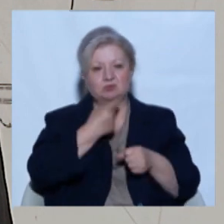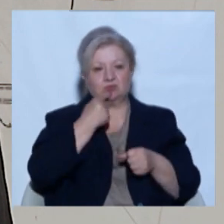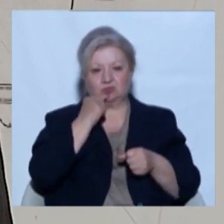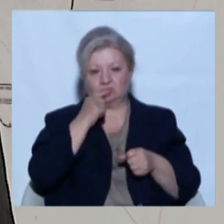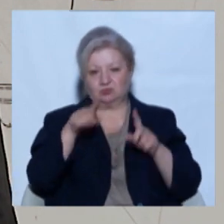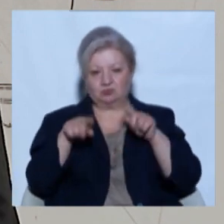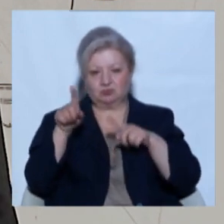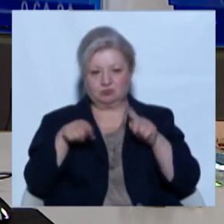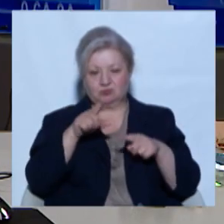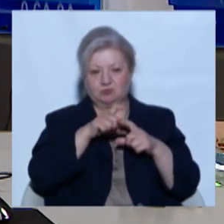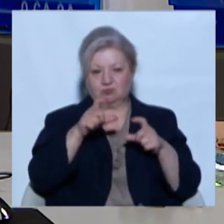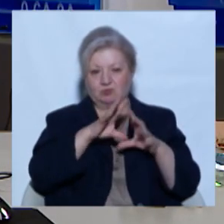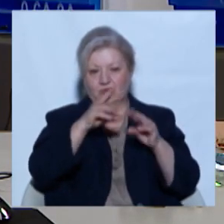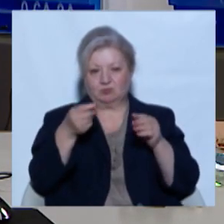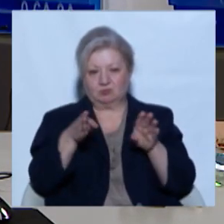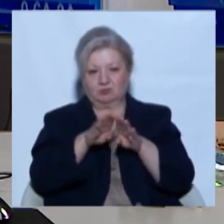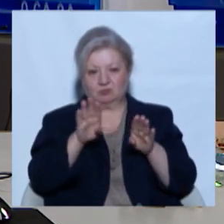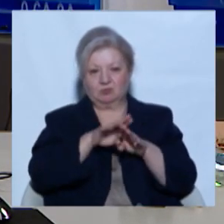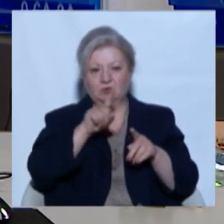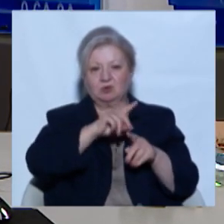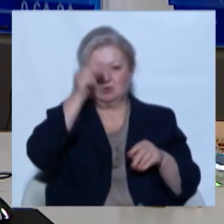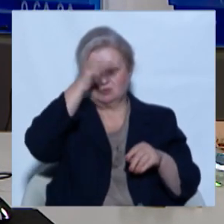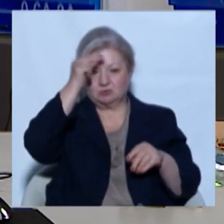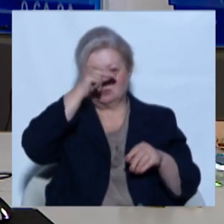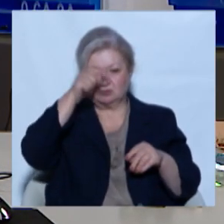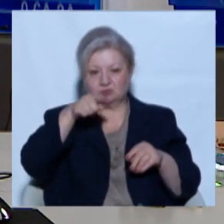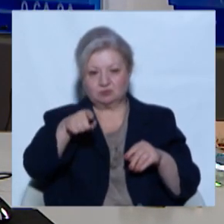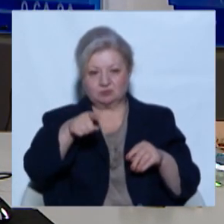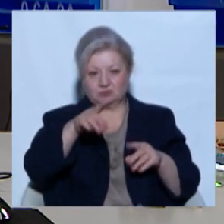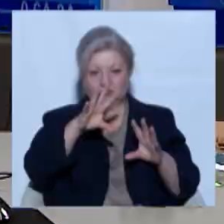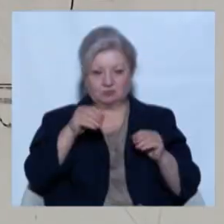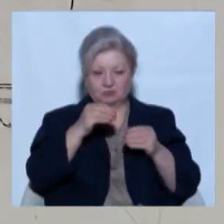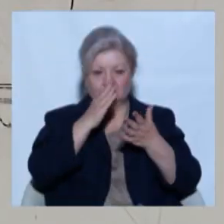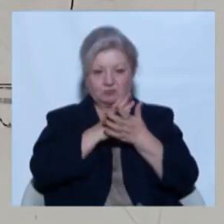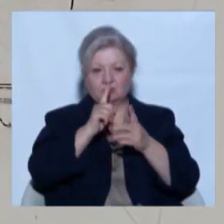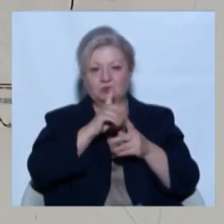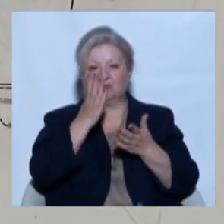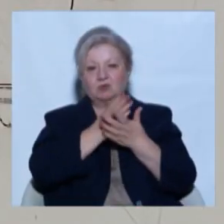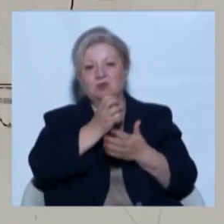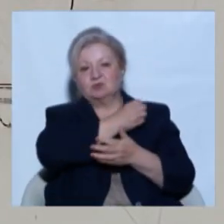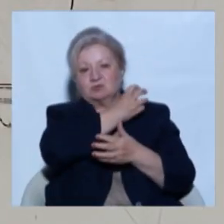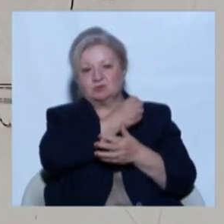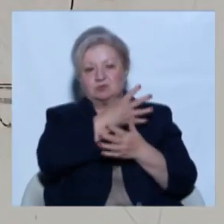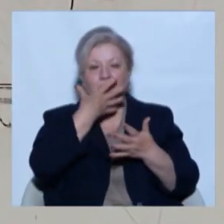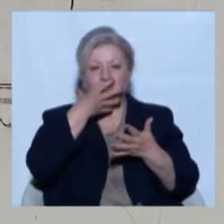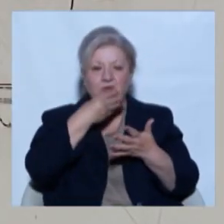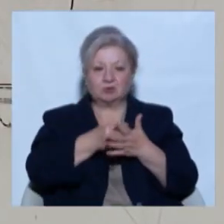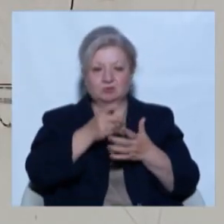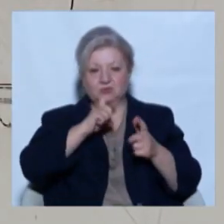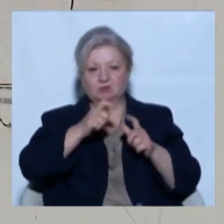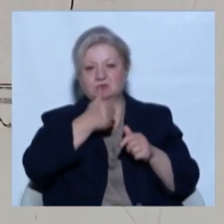აღმოჩნდა ზოგიერთისათვის. რომელი სკოლის მასწავლებლებსაც და მოსწავლეებს ექნება სურვილი, რომ თავიანთი